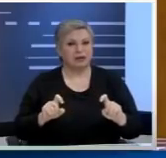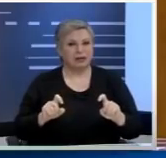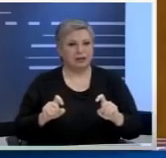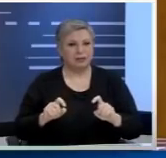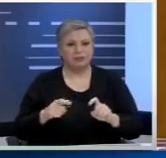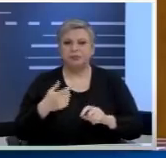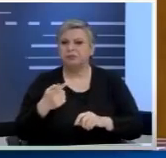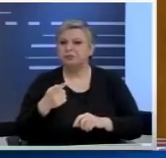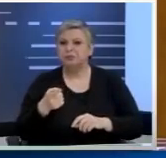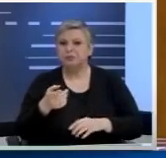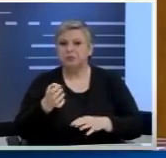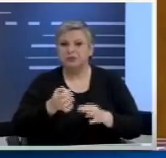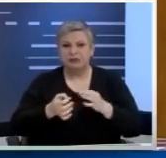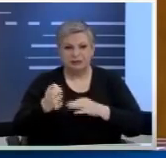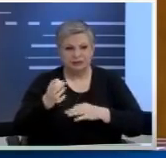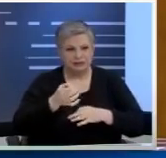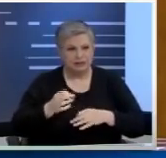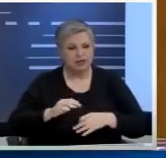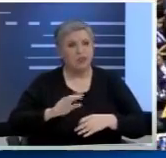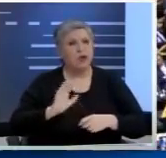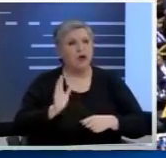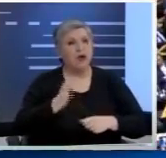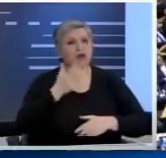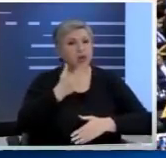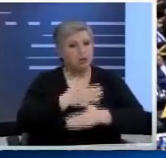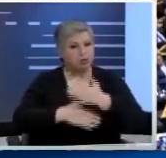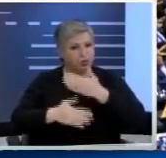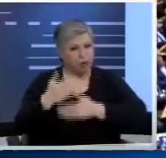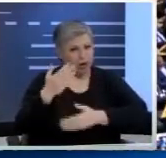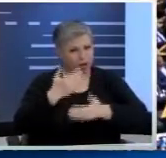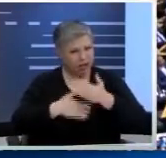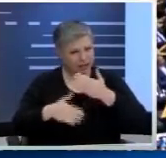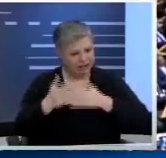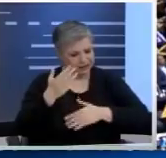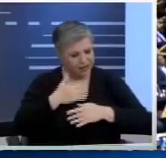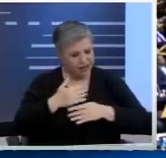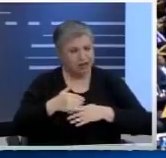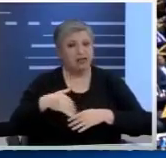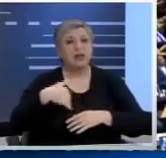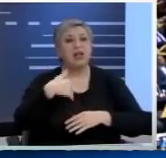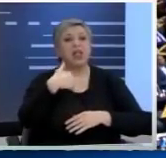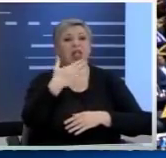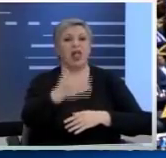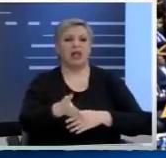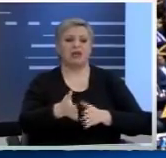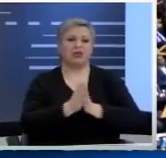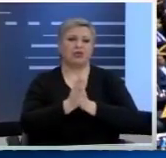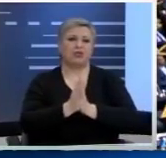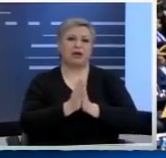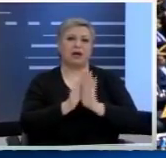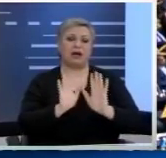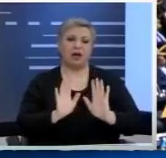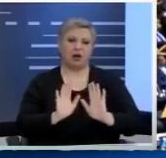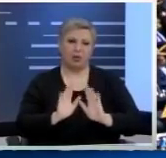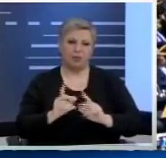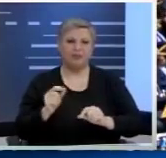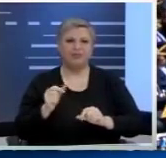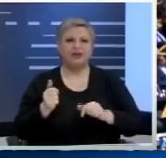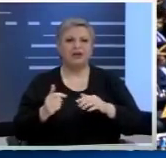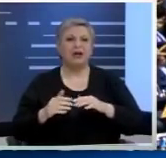Είπατε κάτι? Αν είστε κουρασμένοι μπορείτε να περάσετε έξω. Παρακαλώ, μην κάνετε υποδείξεις. Αλλά δεν... Σας παρακαλώ. Σας